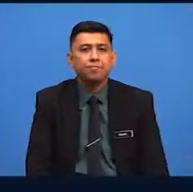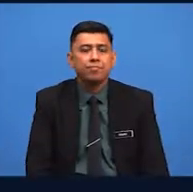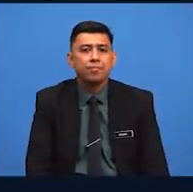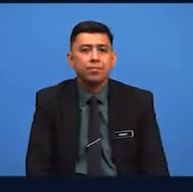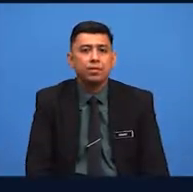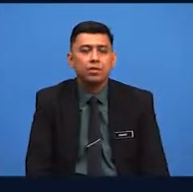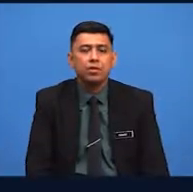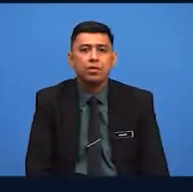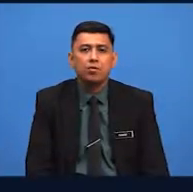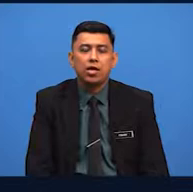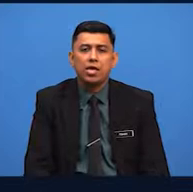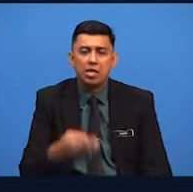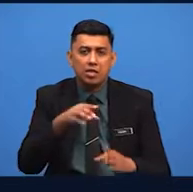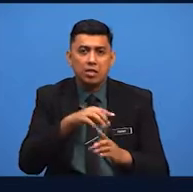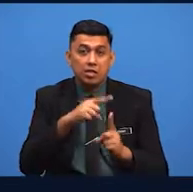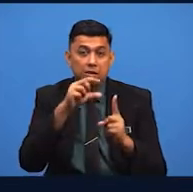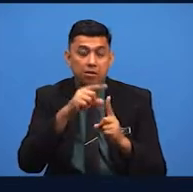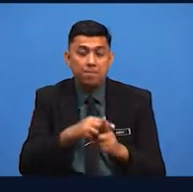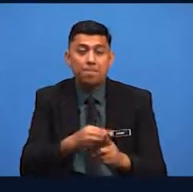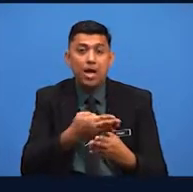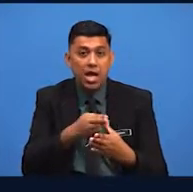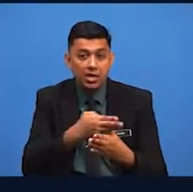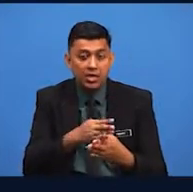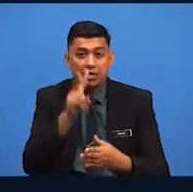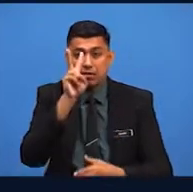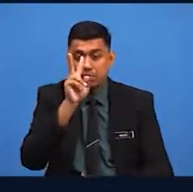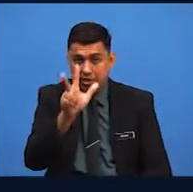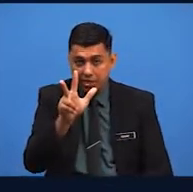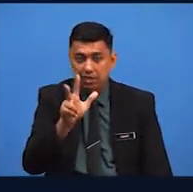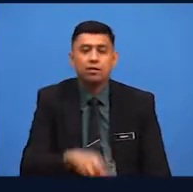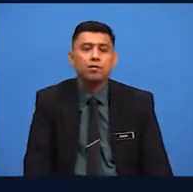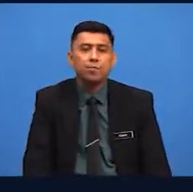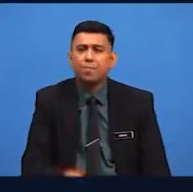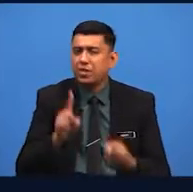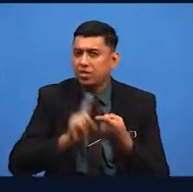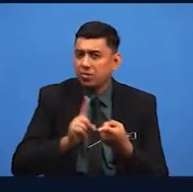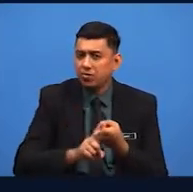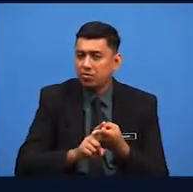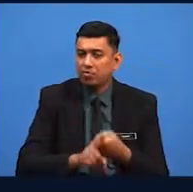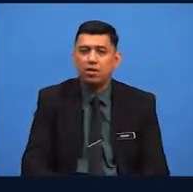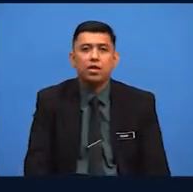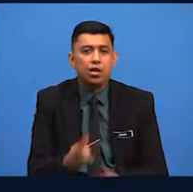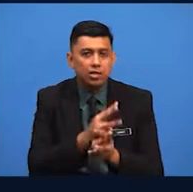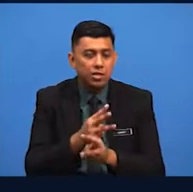Struktur kawalan ini terbahagi kepada tiga, iaitu pertama, struktur kawalan pilihan